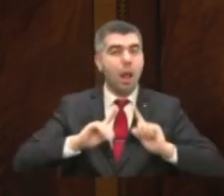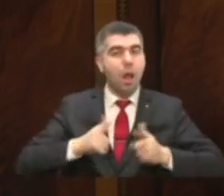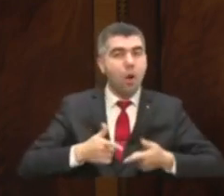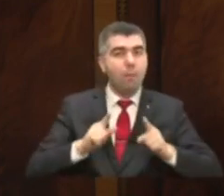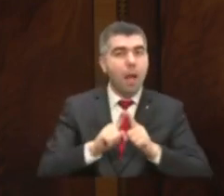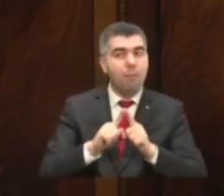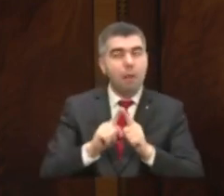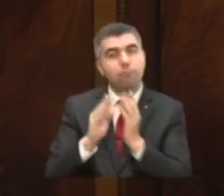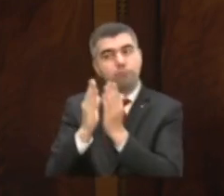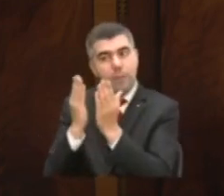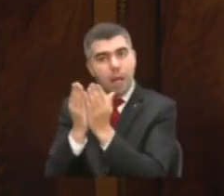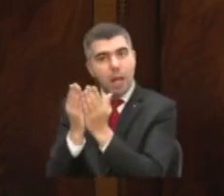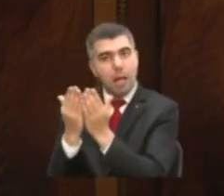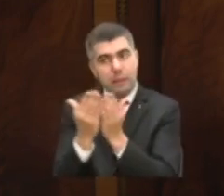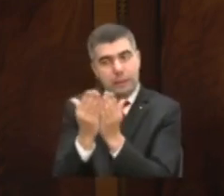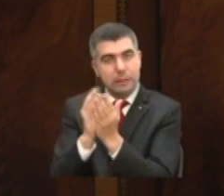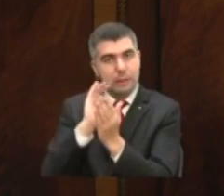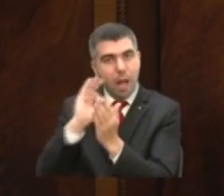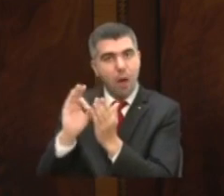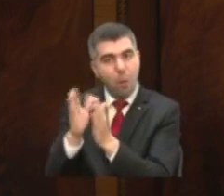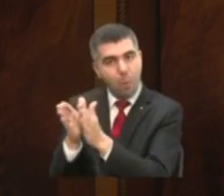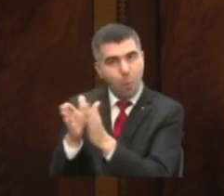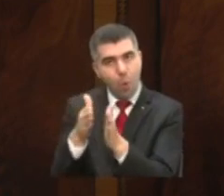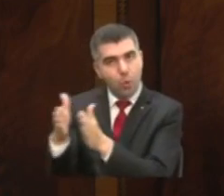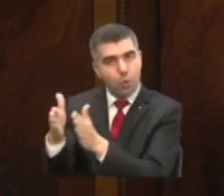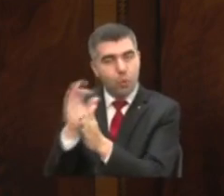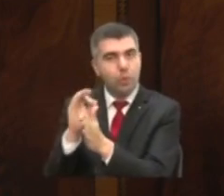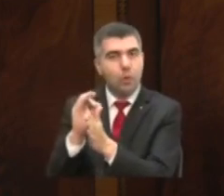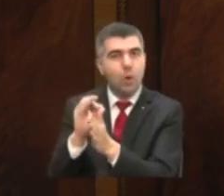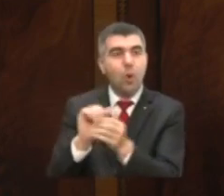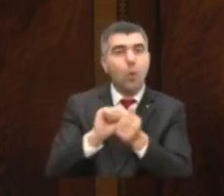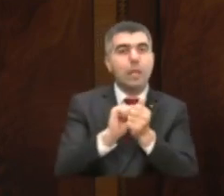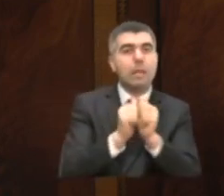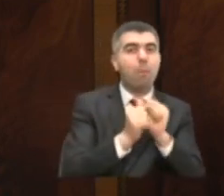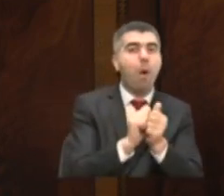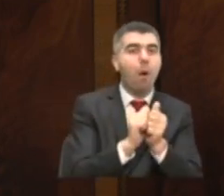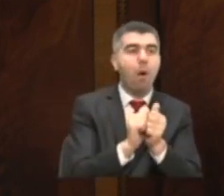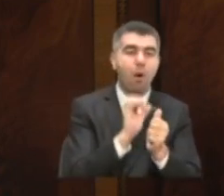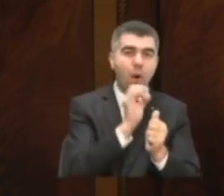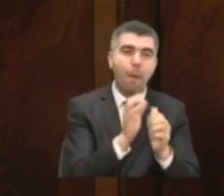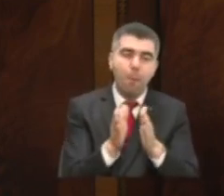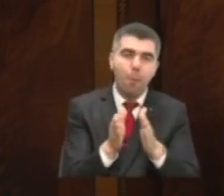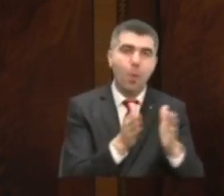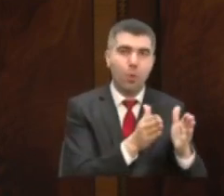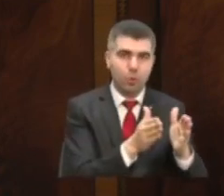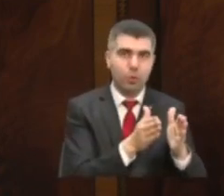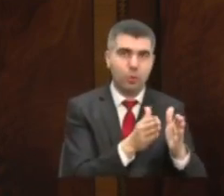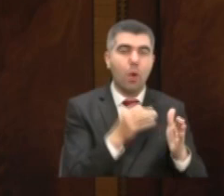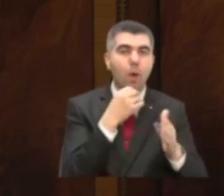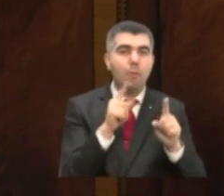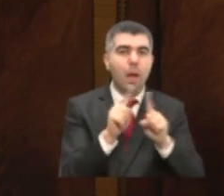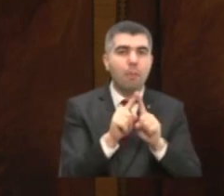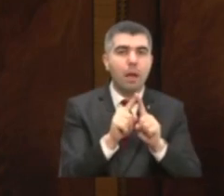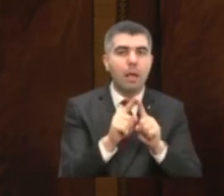ودراسة، وهذا شيء مهم. لأن كان عندنا مشكل أن التلميذ وخا إلى كان رياضي اللي كيتبع الدراسة